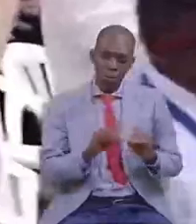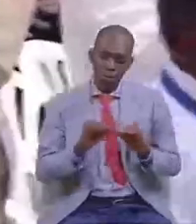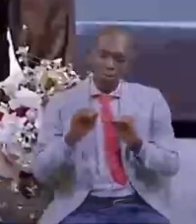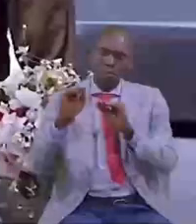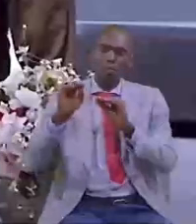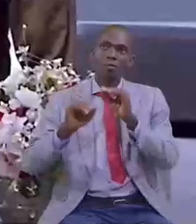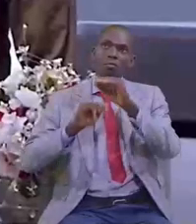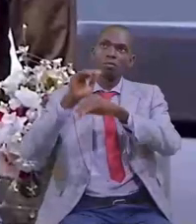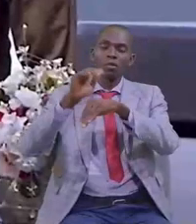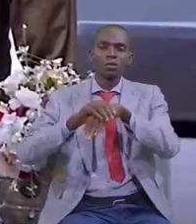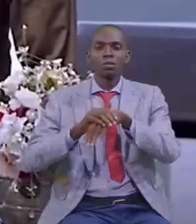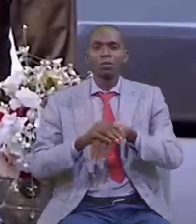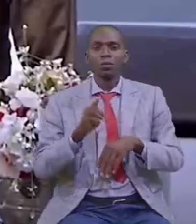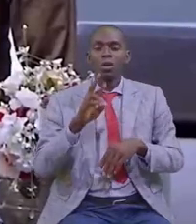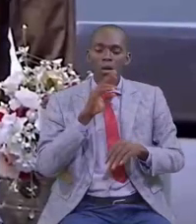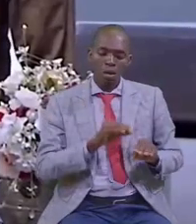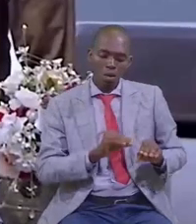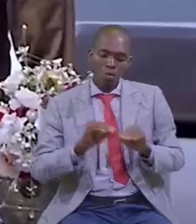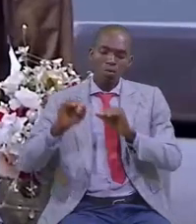Avance. Avance.